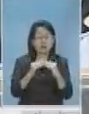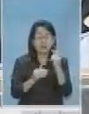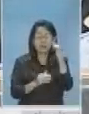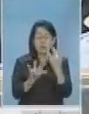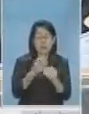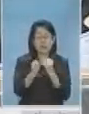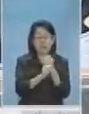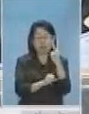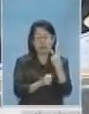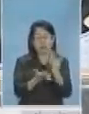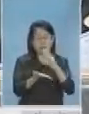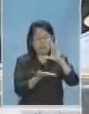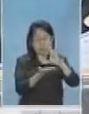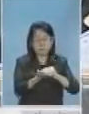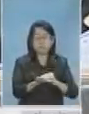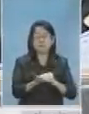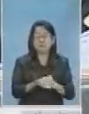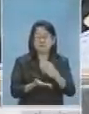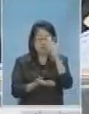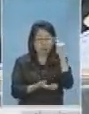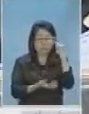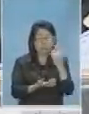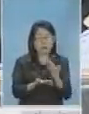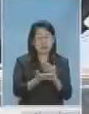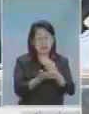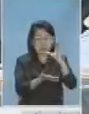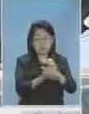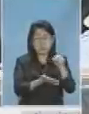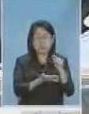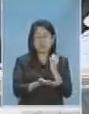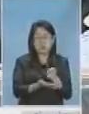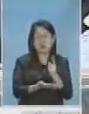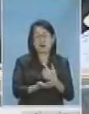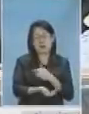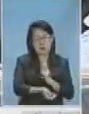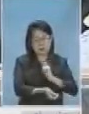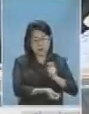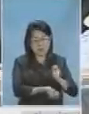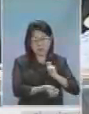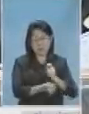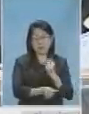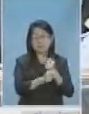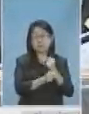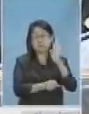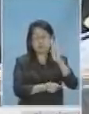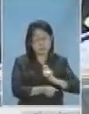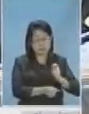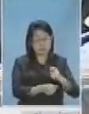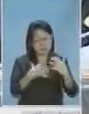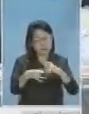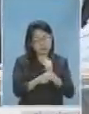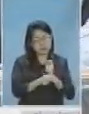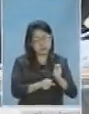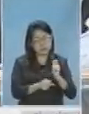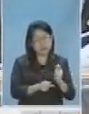องทุนประกันสังคมจะต้องชดใช้กับแรงงานที่เขาเก็บเงินจ่ายเงินเข้ากองทุนแล้วหลังจากนั้นเขาหยุดทำงานเพราะว่าอายุมาก